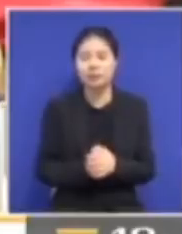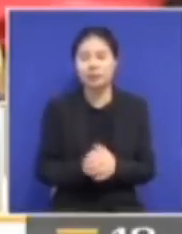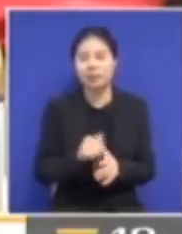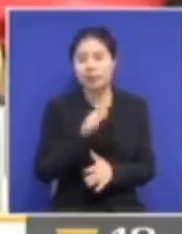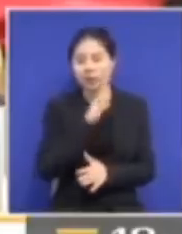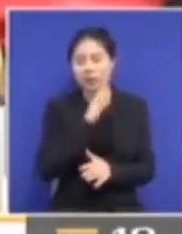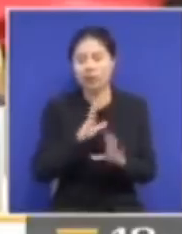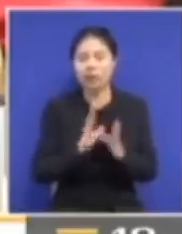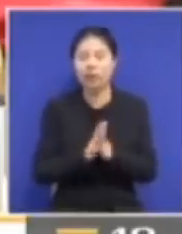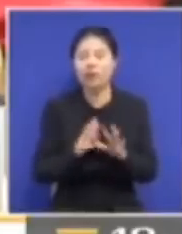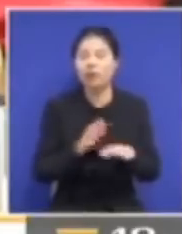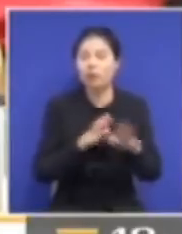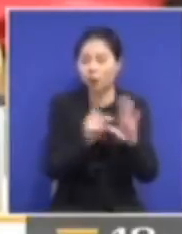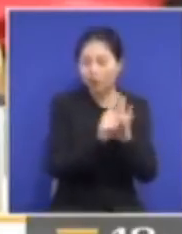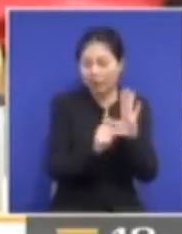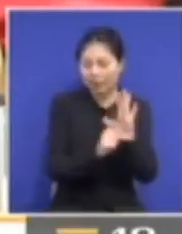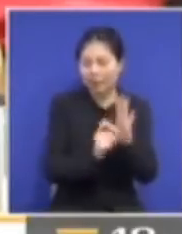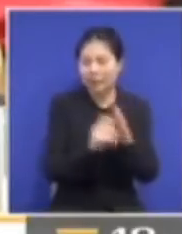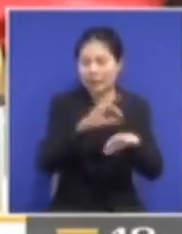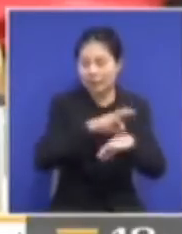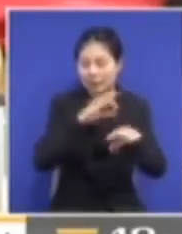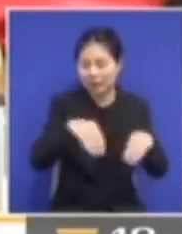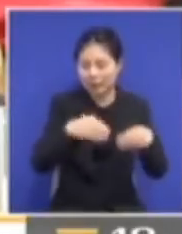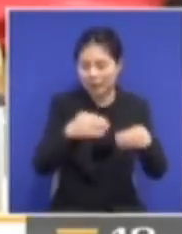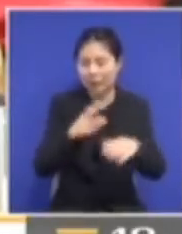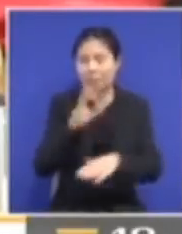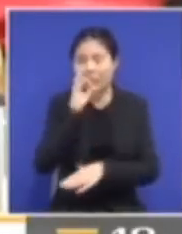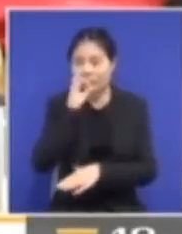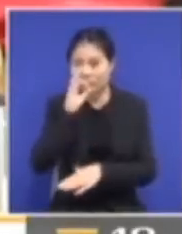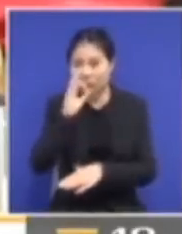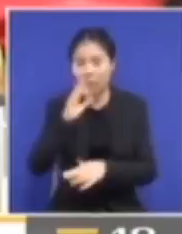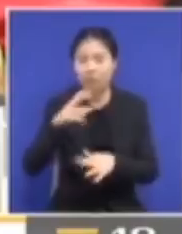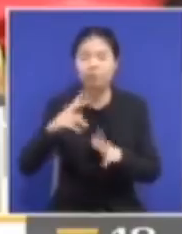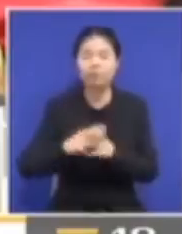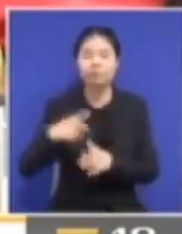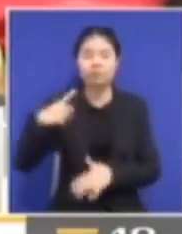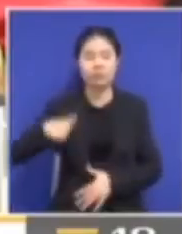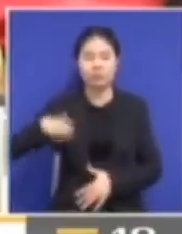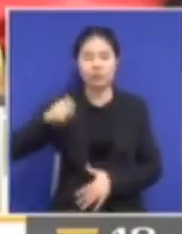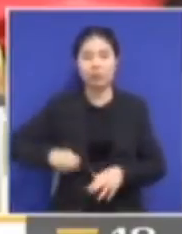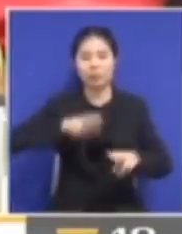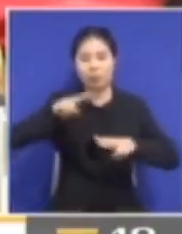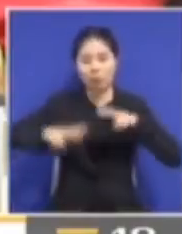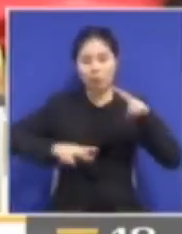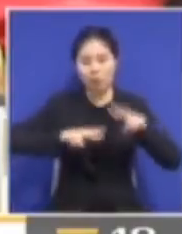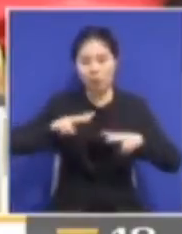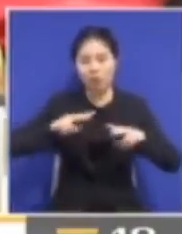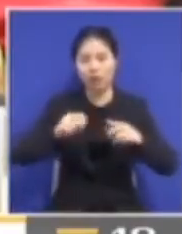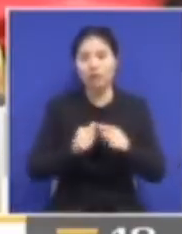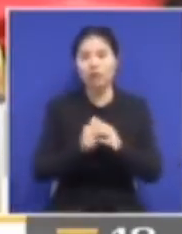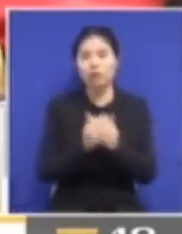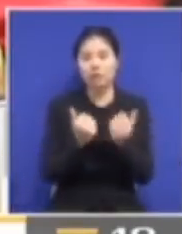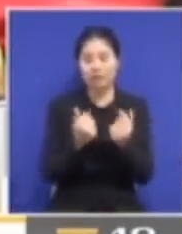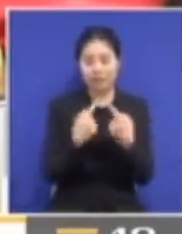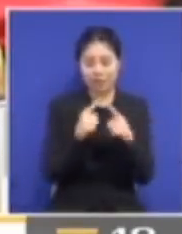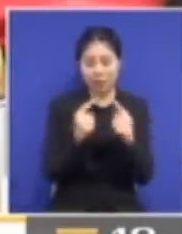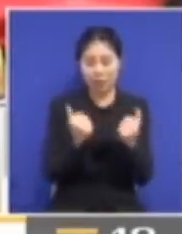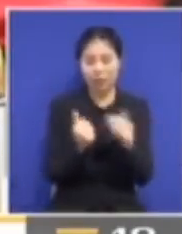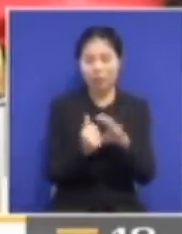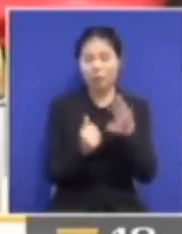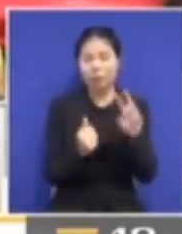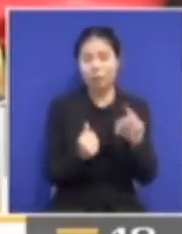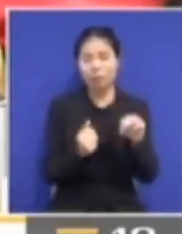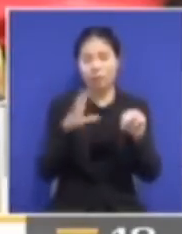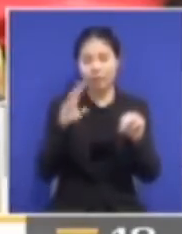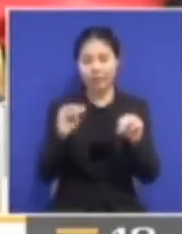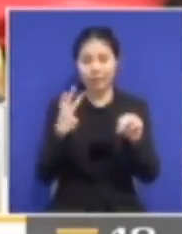ครองยังไงมันก็ชนะแน่เพราะมันผิดนะครับก็เลยอาศัยมาตรา44บอกว่าไอ้ที่แต่งตั้ง